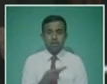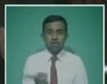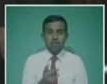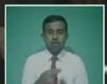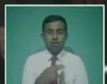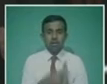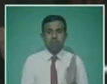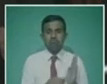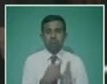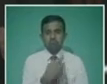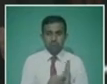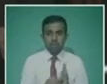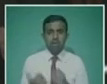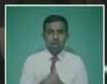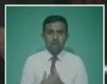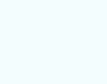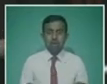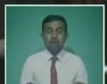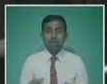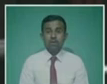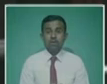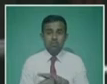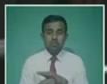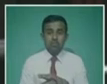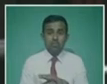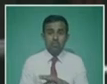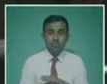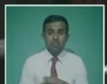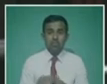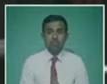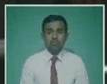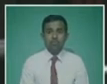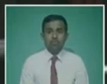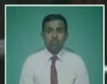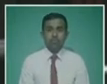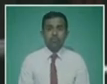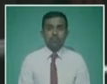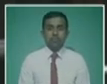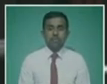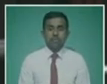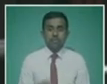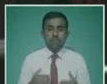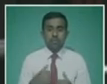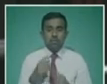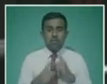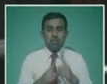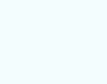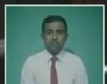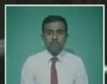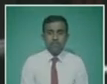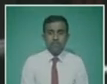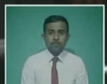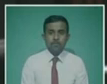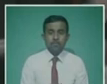ජාතික ප්‍රතිපත්තියක් හදන්න ඕනේ කියන එක තමයි මම මේ අවස්ථාවේ කියන්න ඕනේ. The most corrupt ministry that's being discussed today is the environment ministry, not the minister, the ministry.